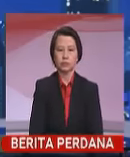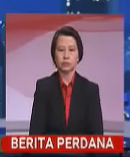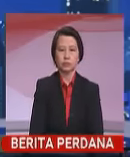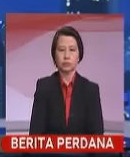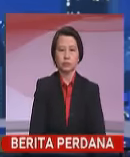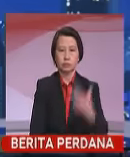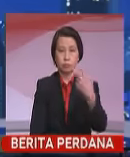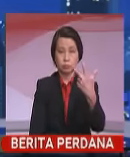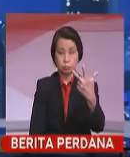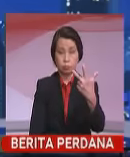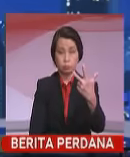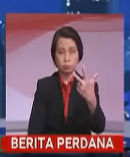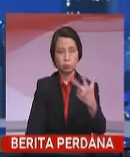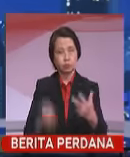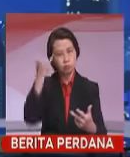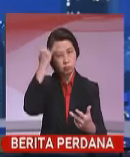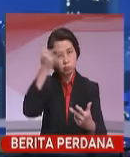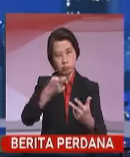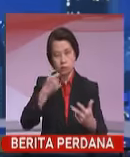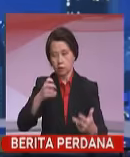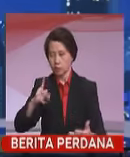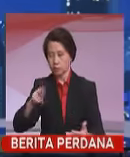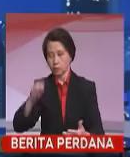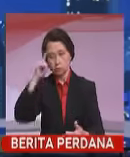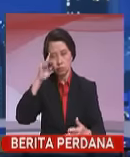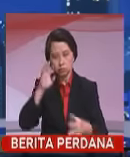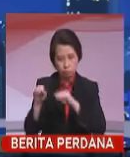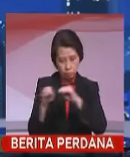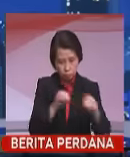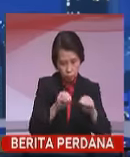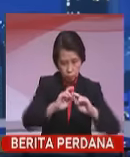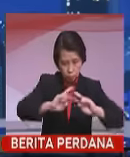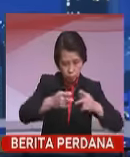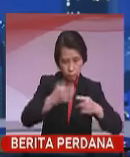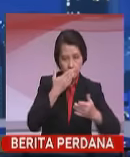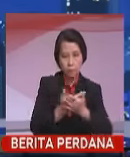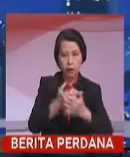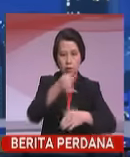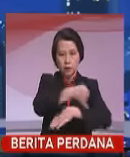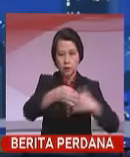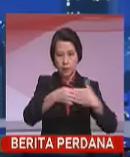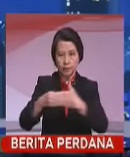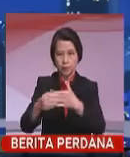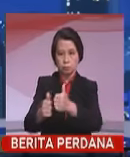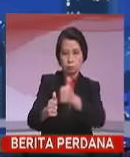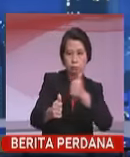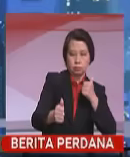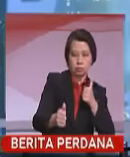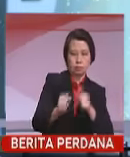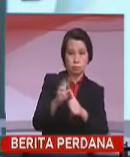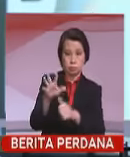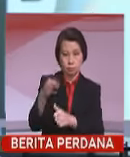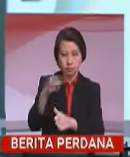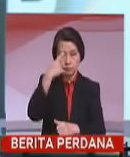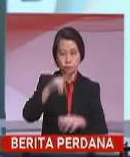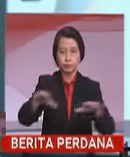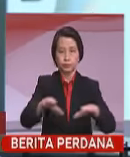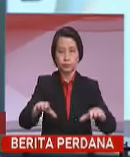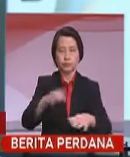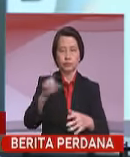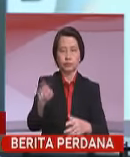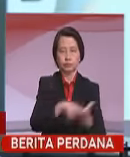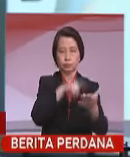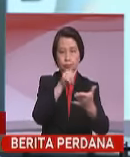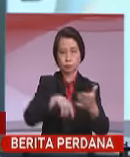Tiga syur Kementerian Kesihatan diambil kira dalam pindaan dan penambahbaikan garis panduan pencegahan COVID-19 bagi pelaksanaan